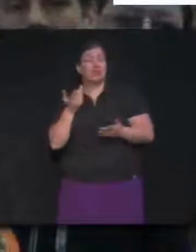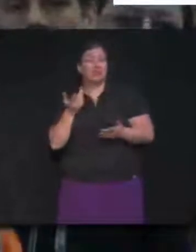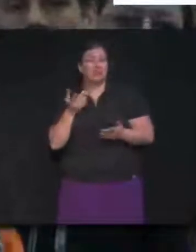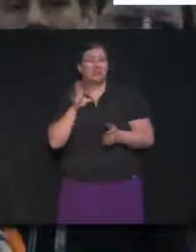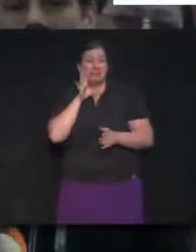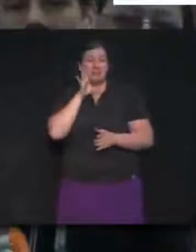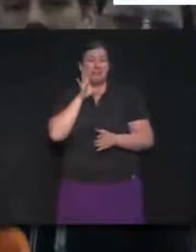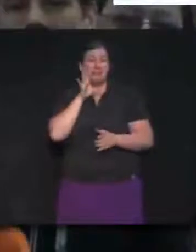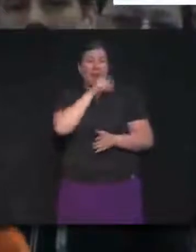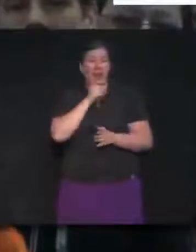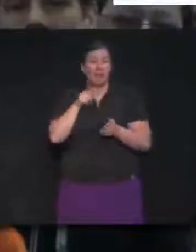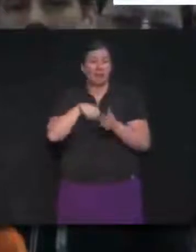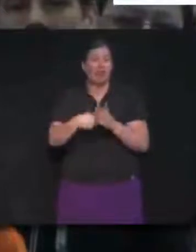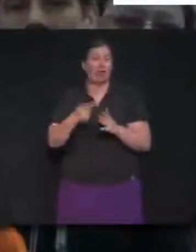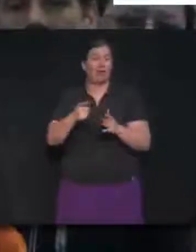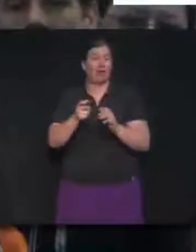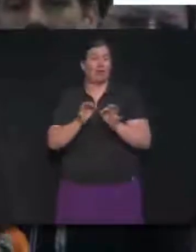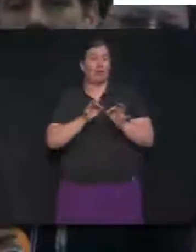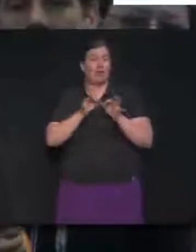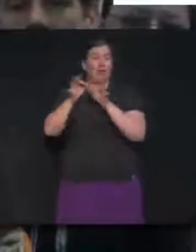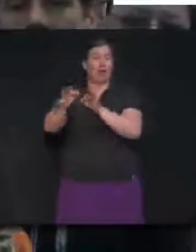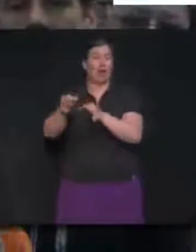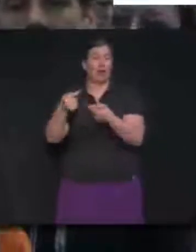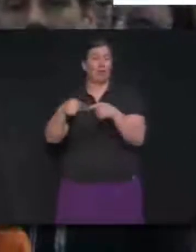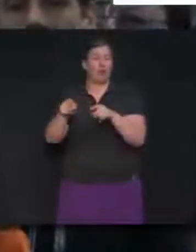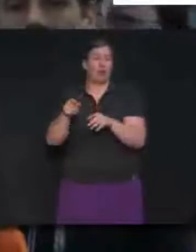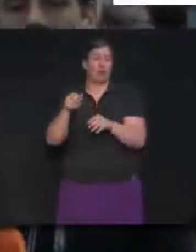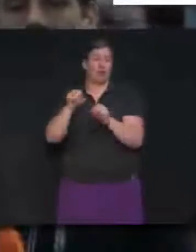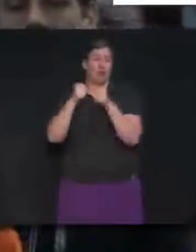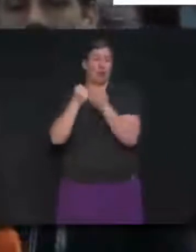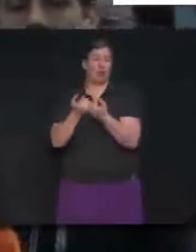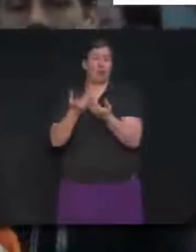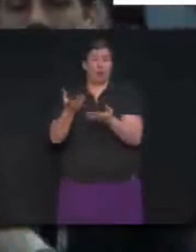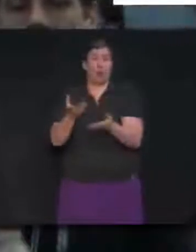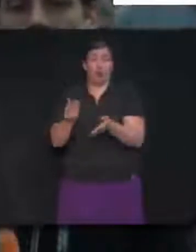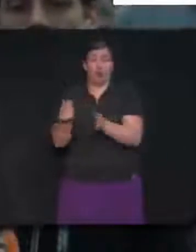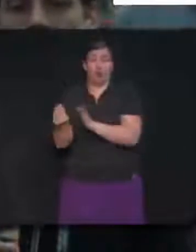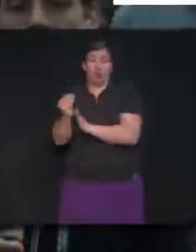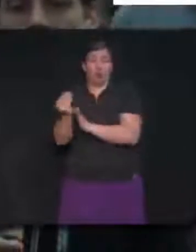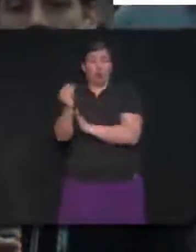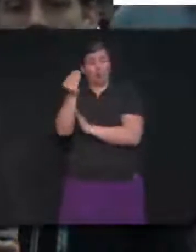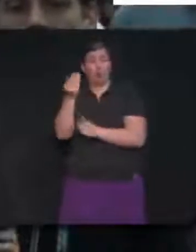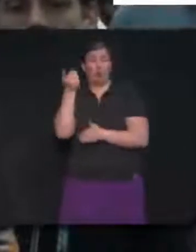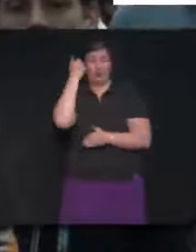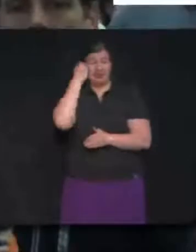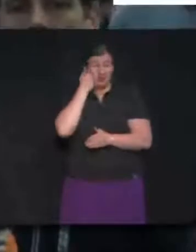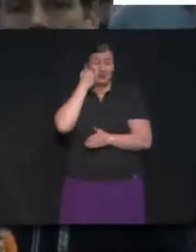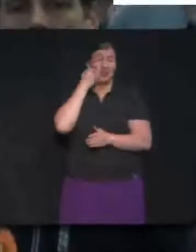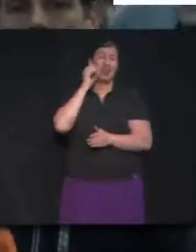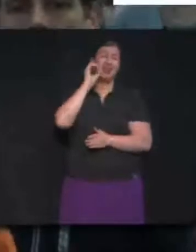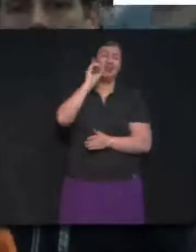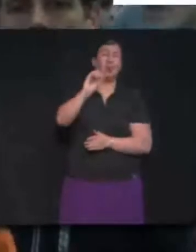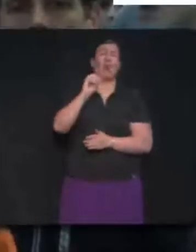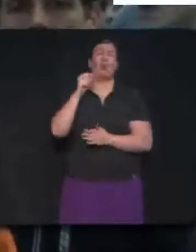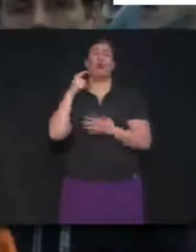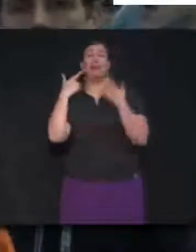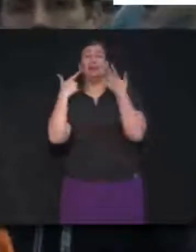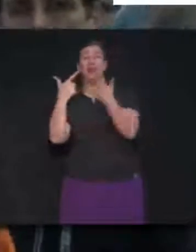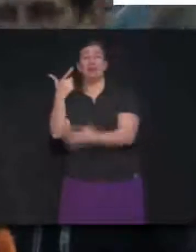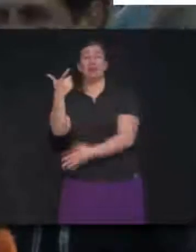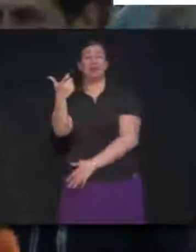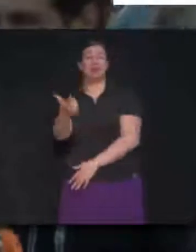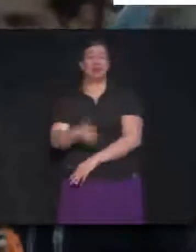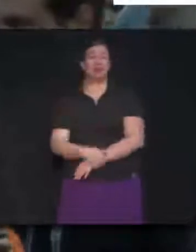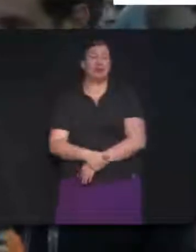ne also das können wir immer noch fixen das nicht das Problem deshalb bitte stimmt für 0720 es ist der einzige